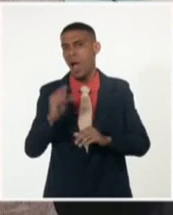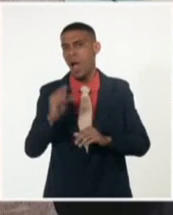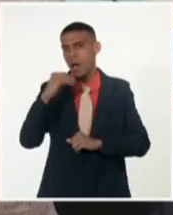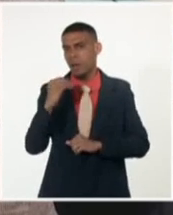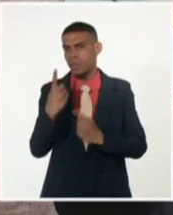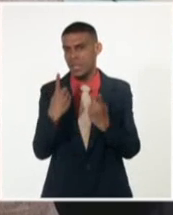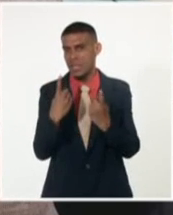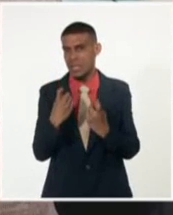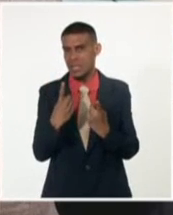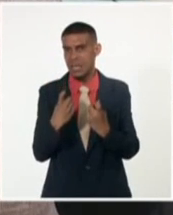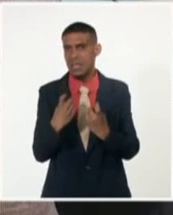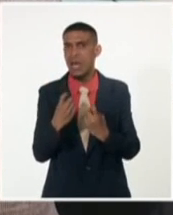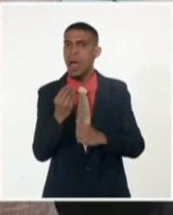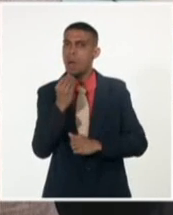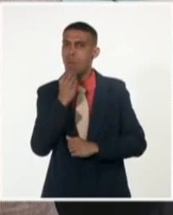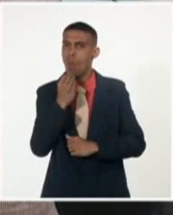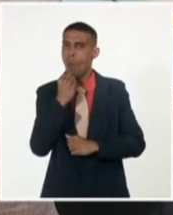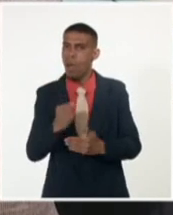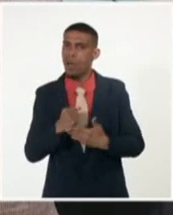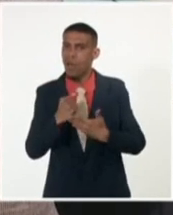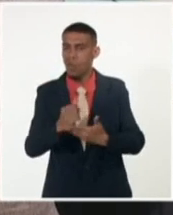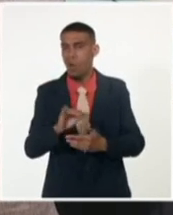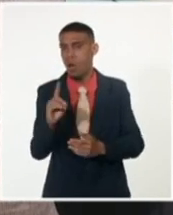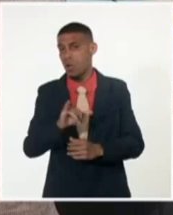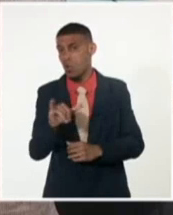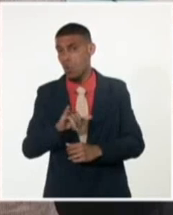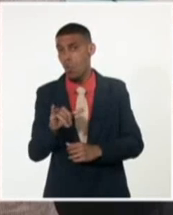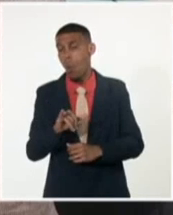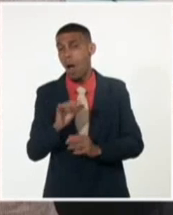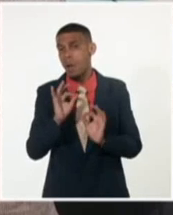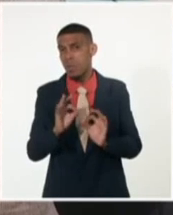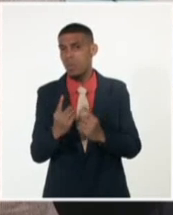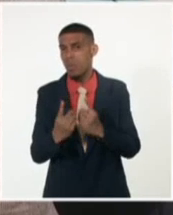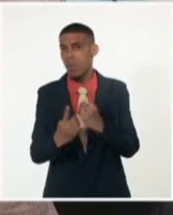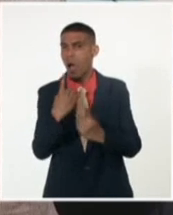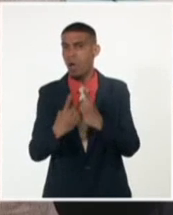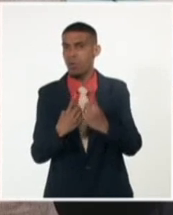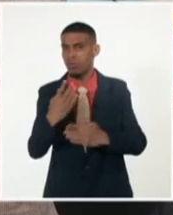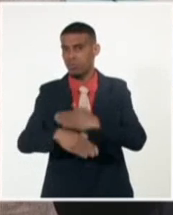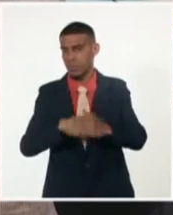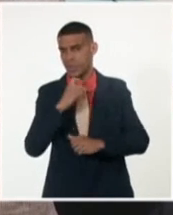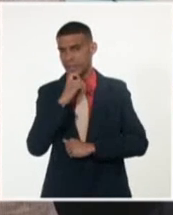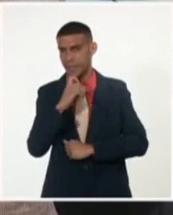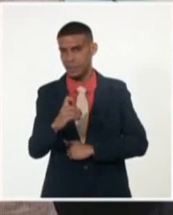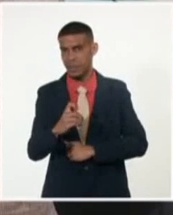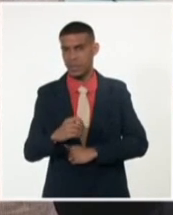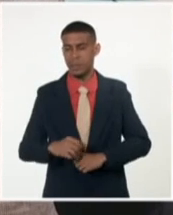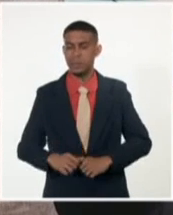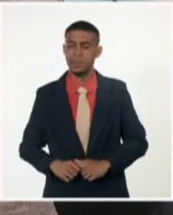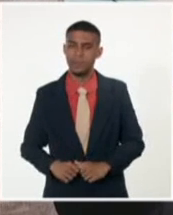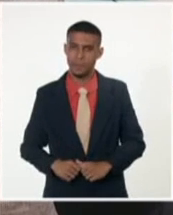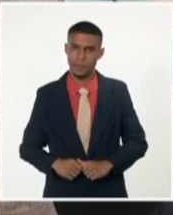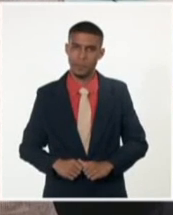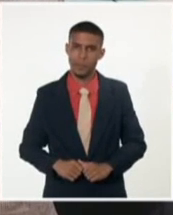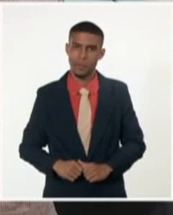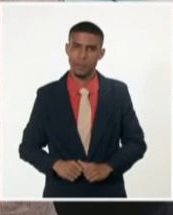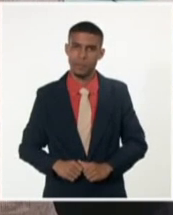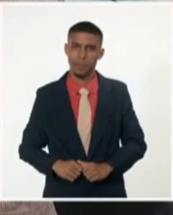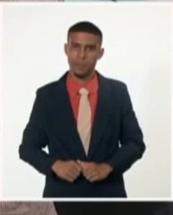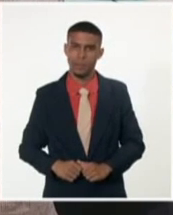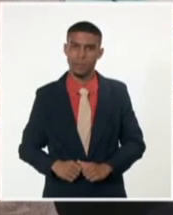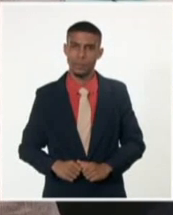necesidades, circunstancias especiales y vulnerabilidades. On a besoin d'une considérable